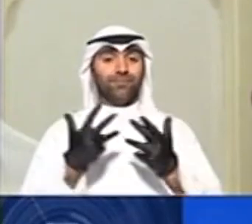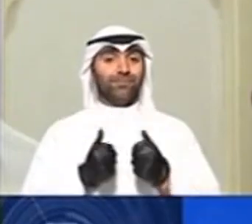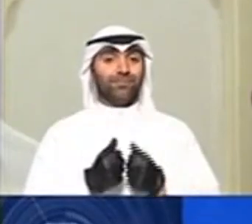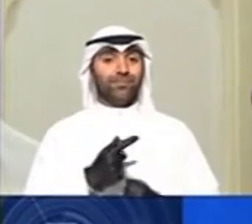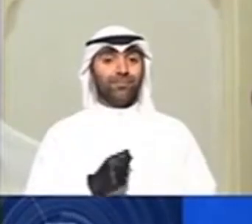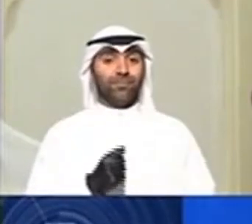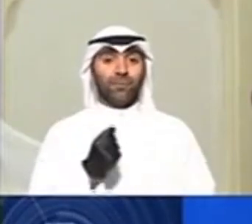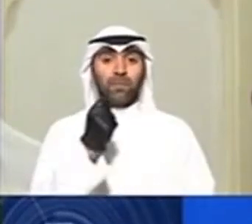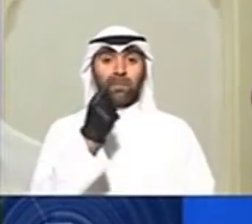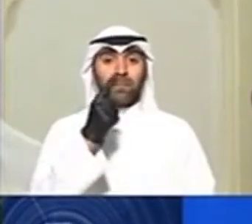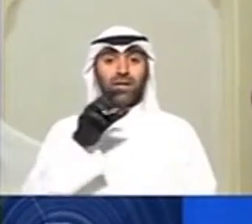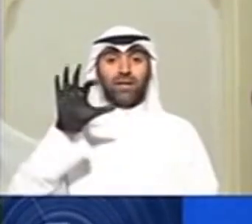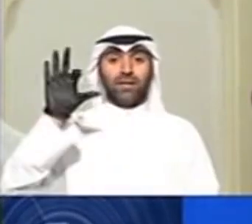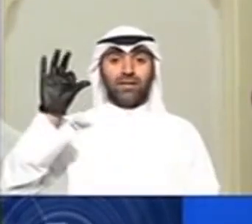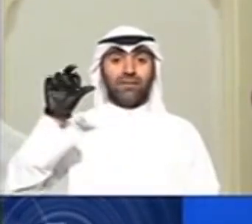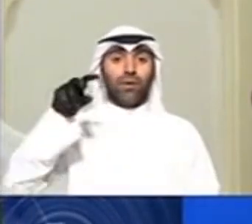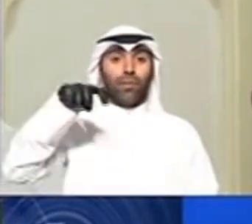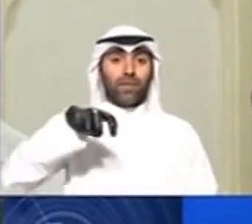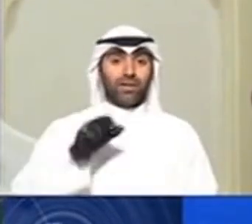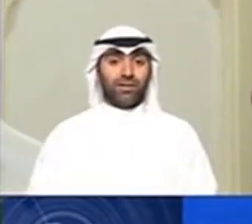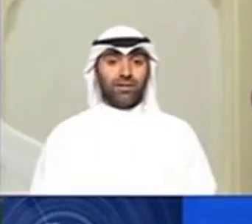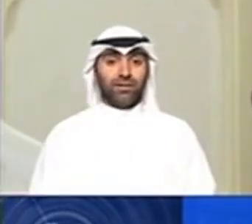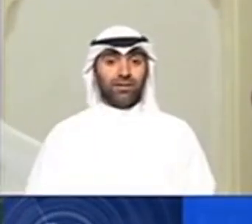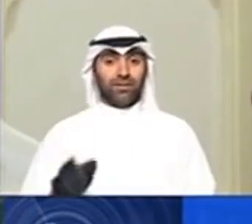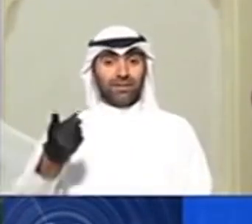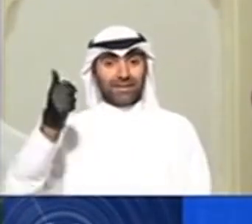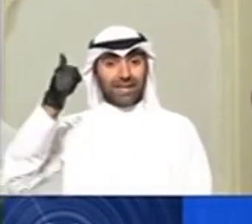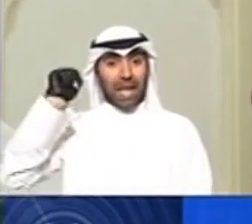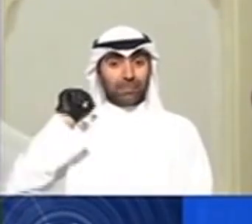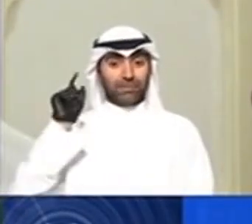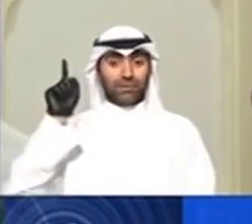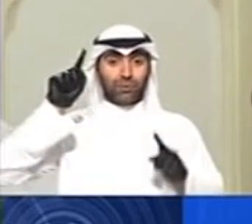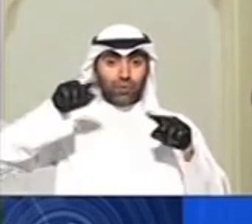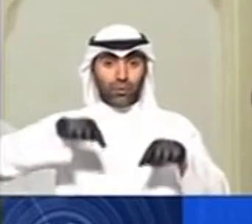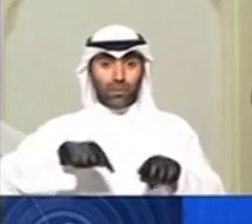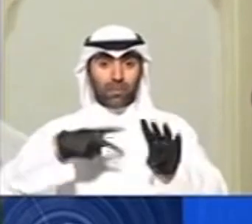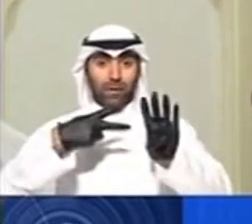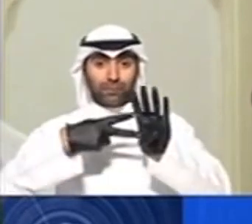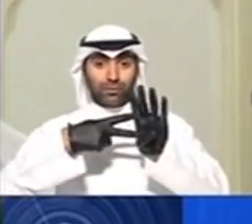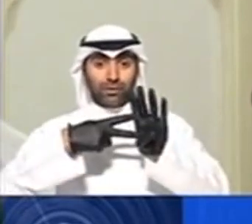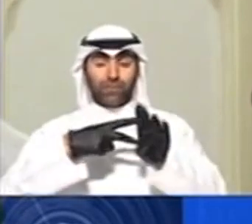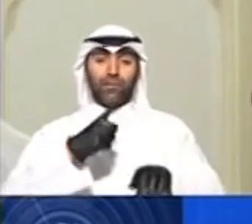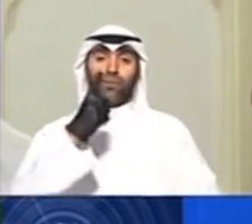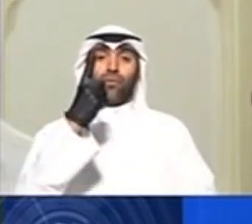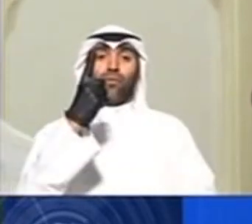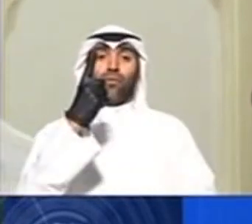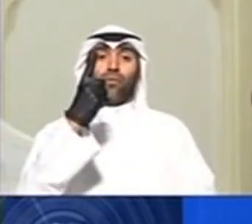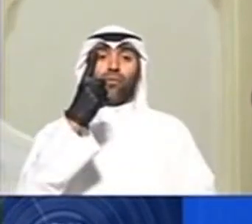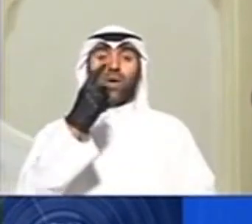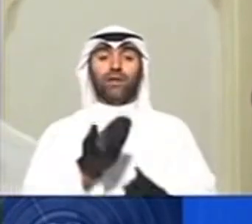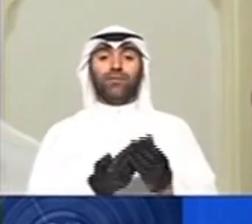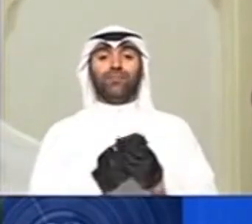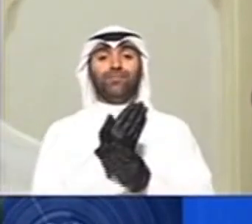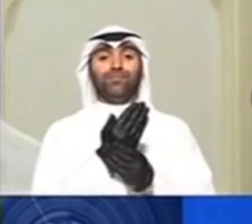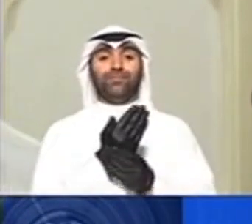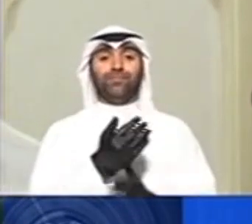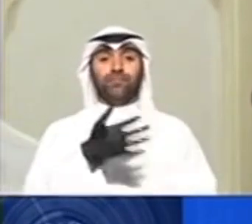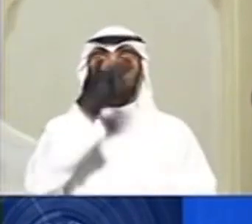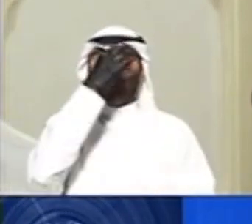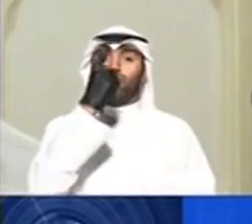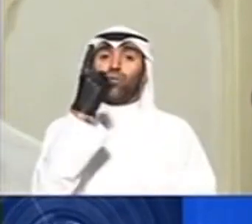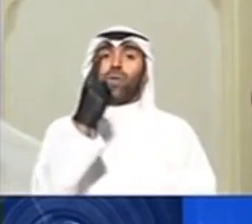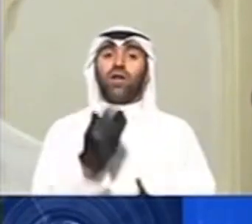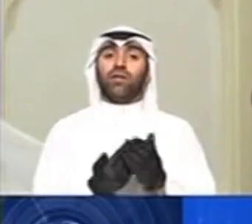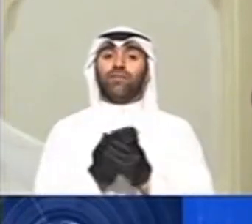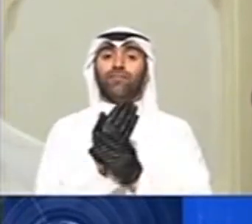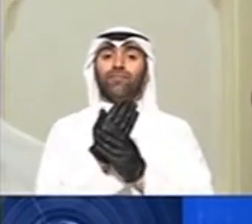فقط، وأيضا هناك طال عمرك 30 حالة شفاء تم خروجهم من المستشفى،